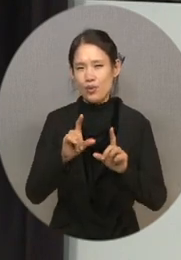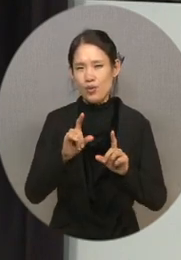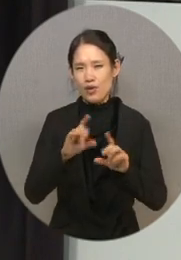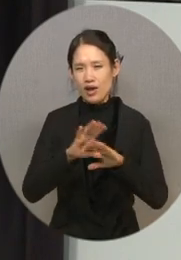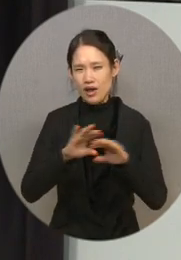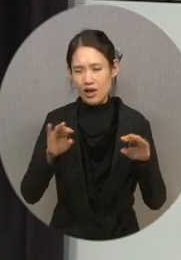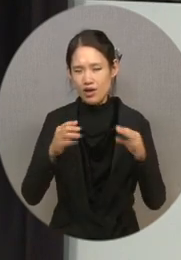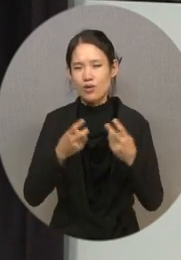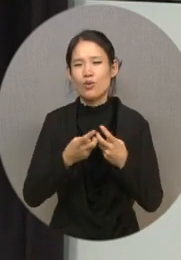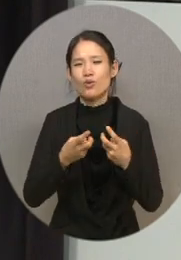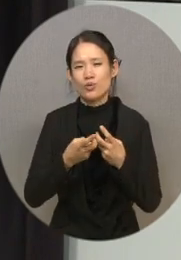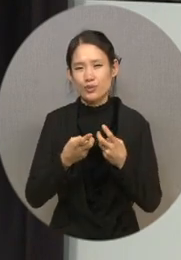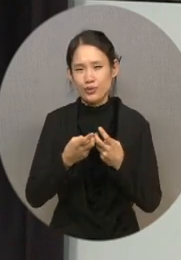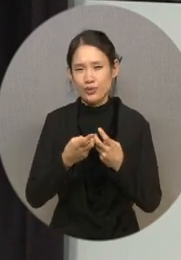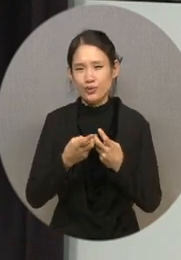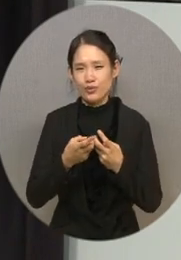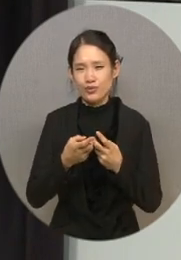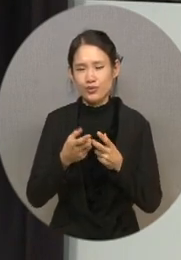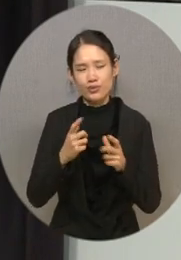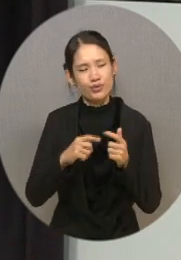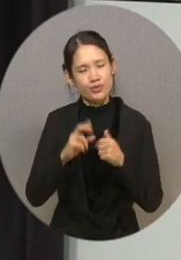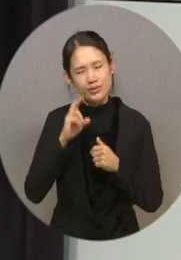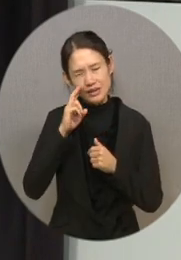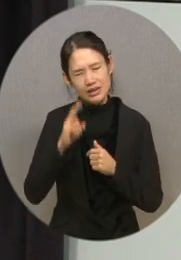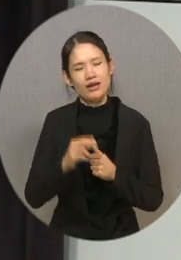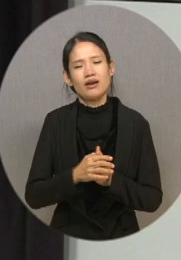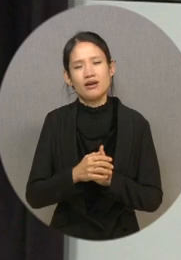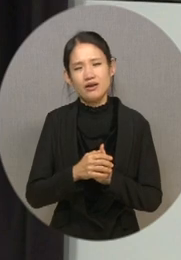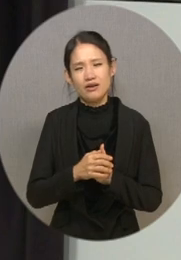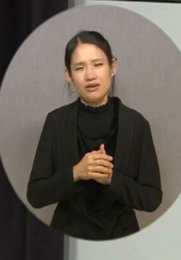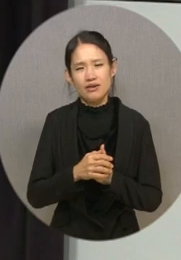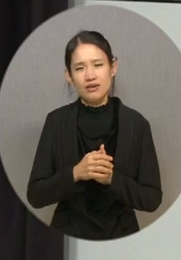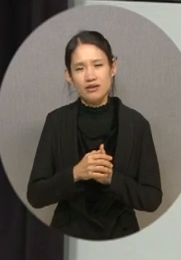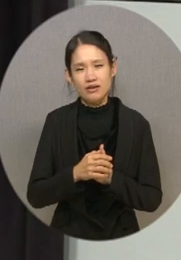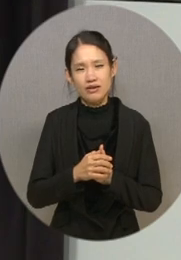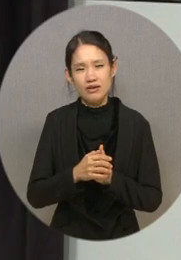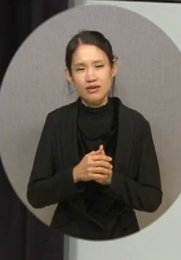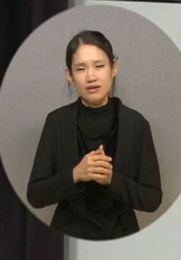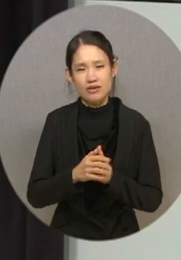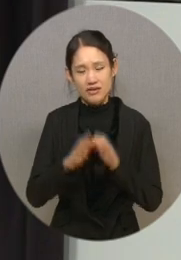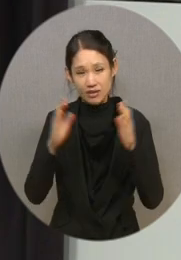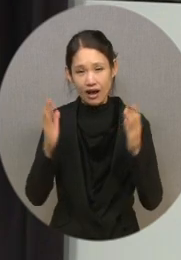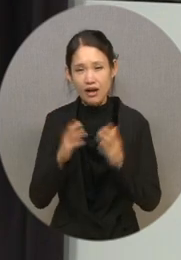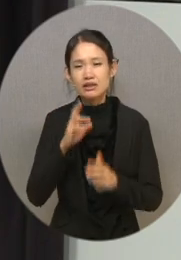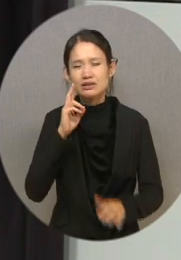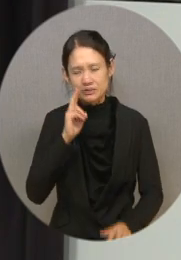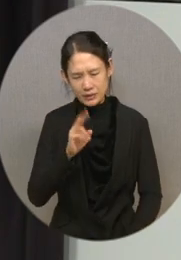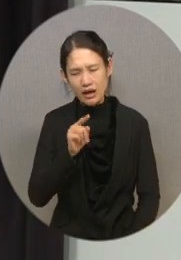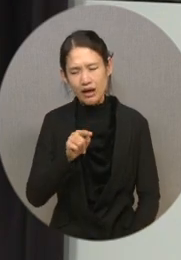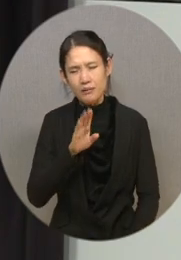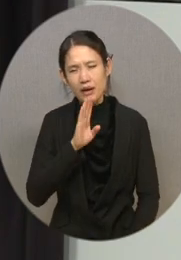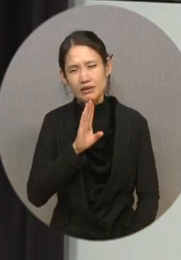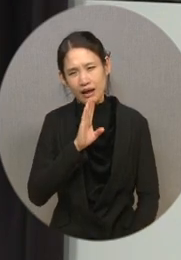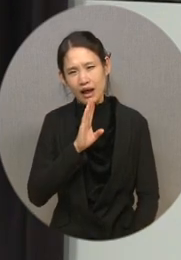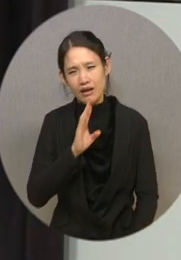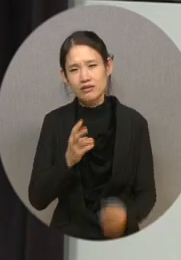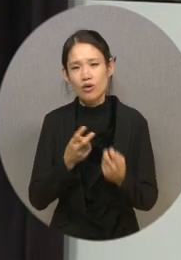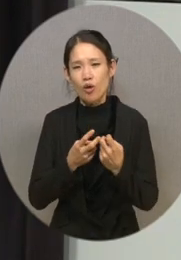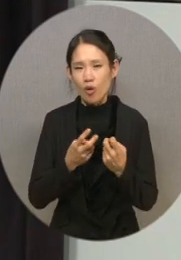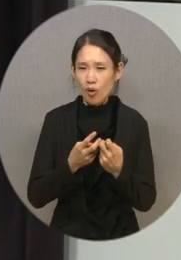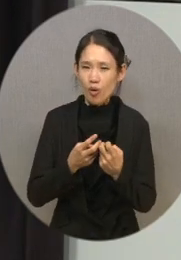어떻게 해결해야 할 것인가 이게 좀 심각합니다. 근데 모다들 뭐 심각하다 이거 어떻게 하면